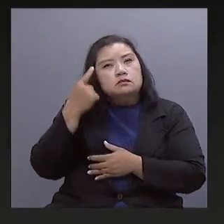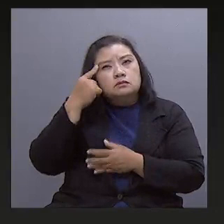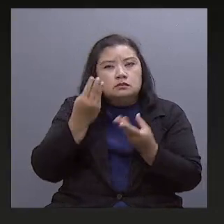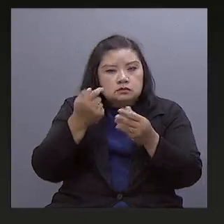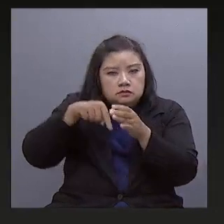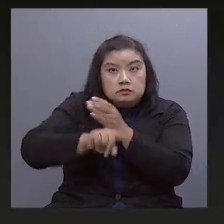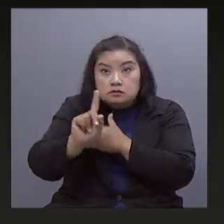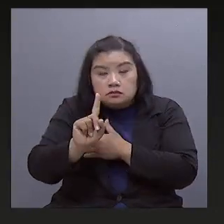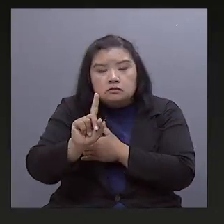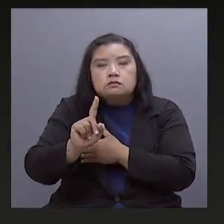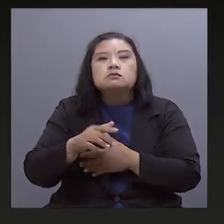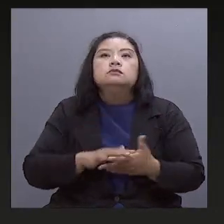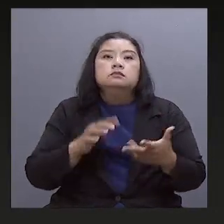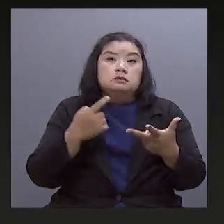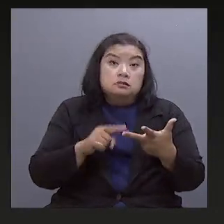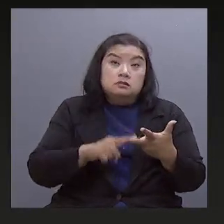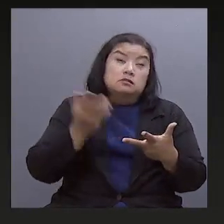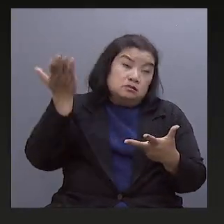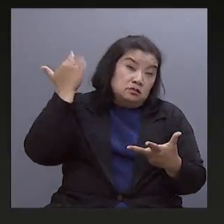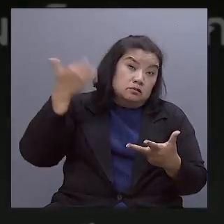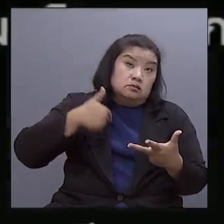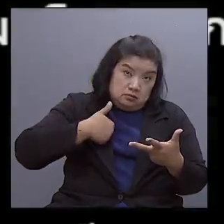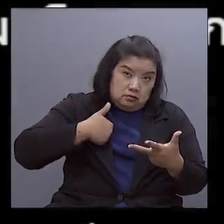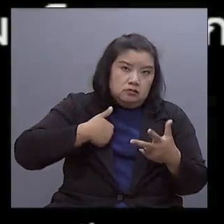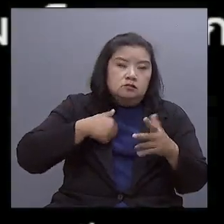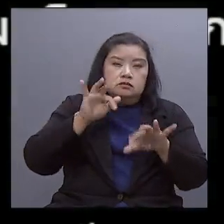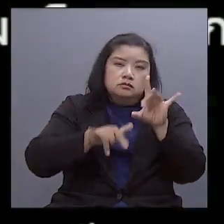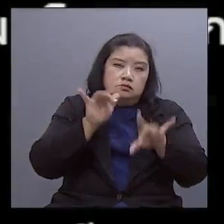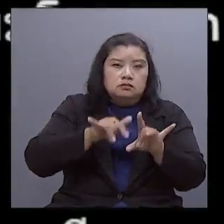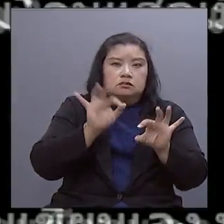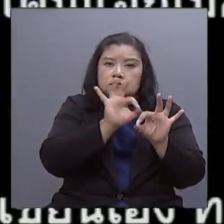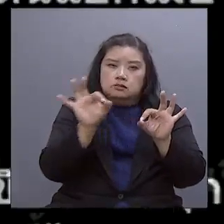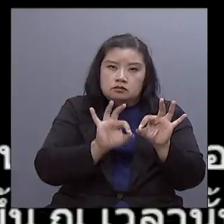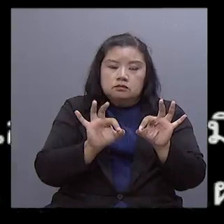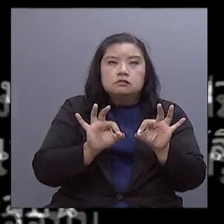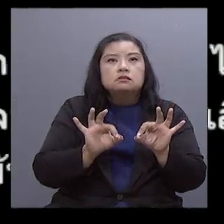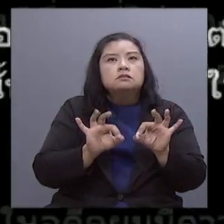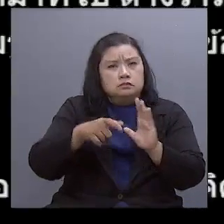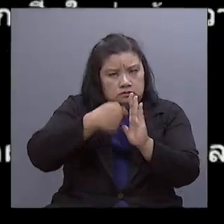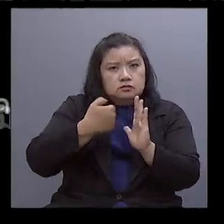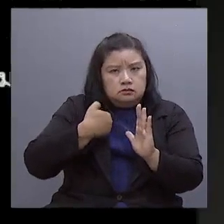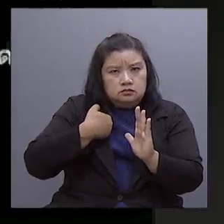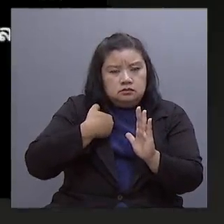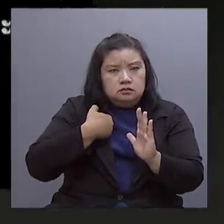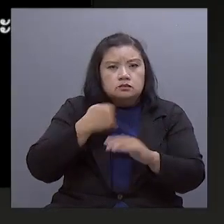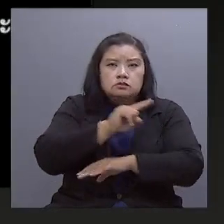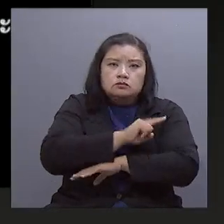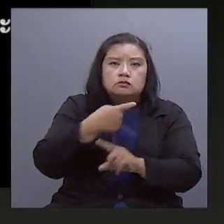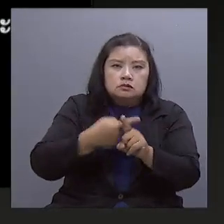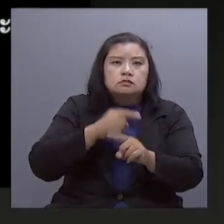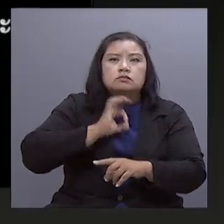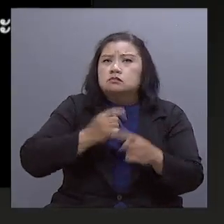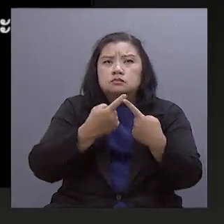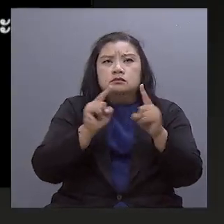ส่วนข้อความในอดีตทุกข้อความที่ตัวเองเขียนไปทุกเรื่องมีที่มาที่ไปต่างวาระต่างอารมณ์ความรู้สึก